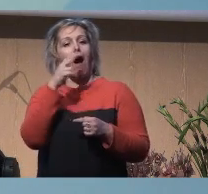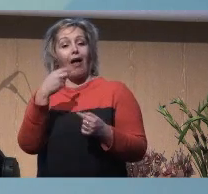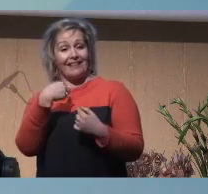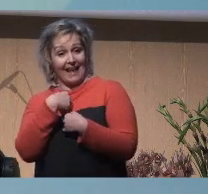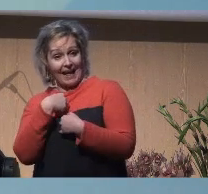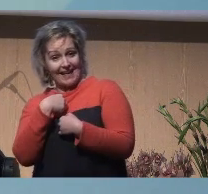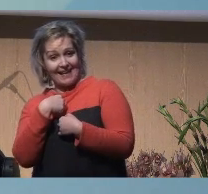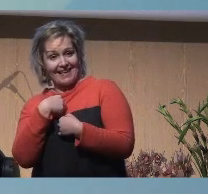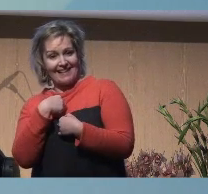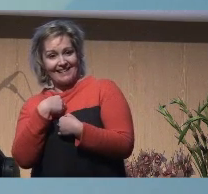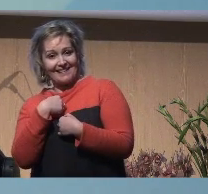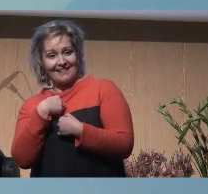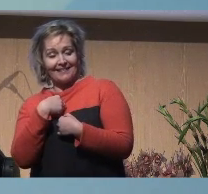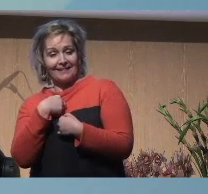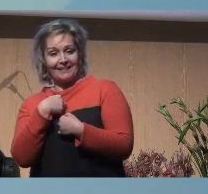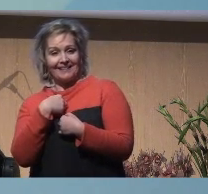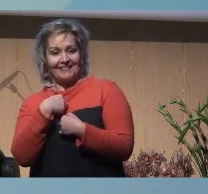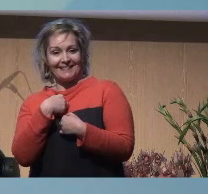jeg